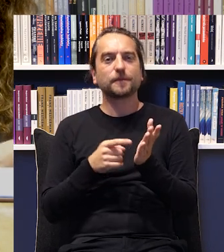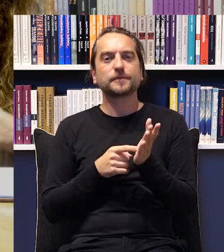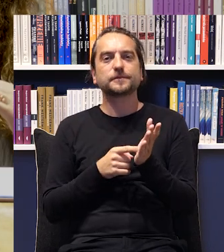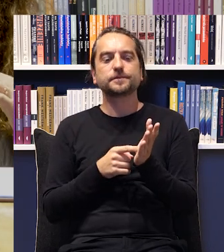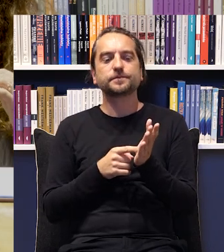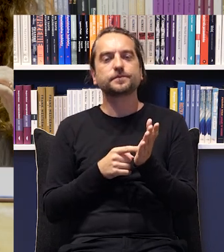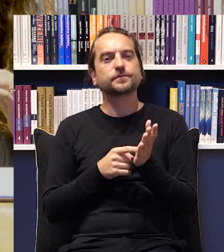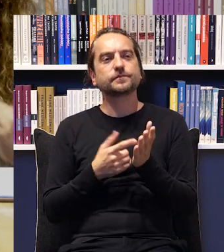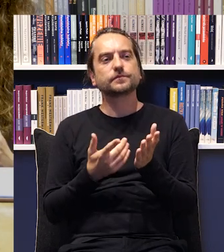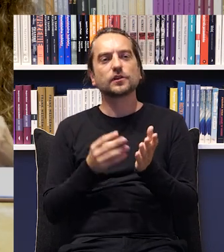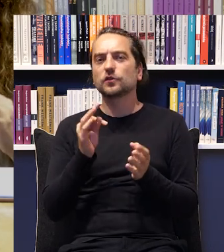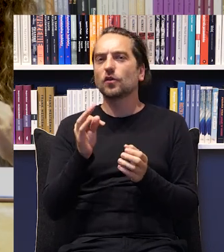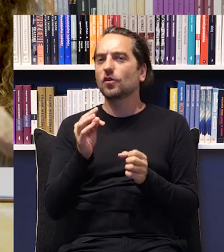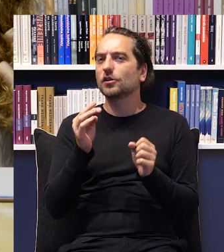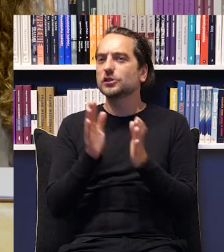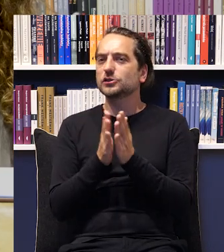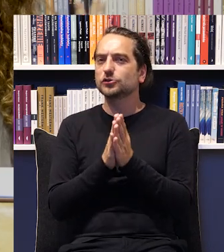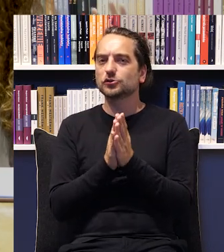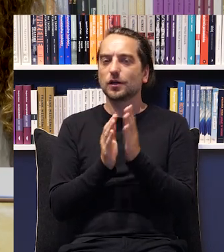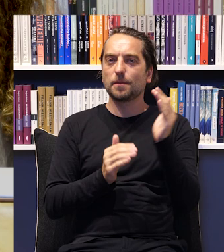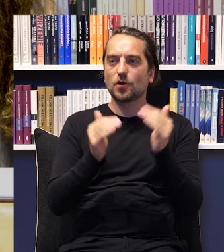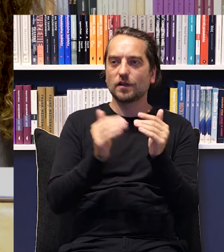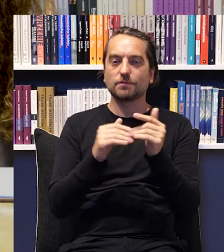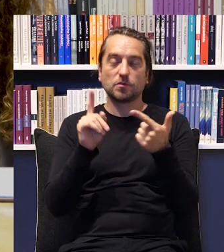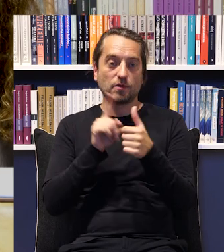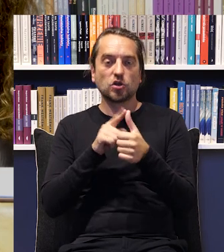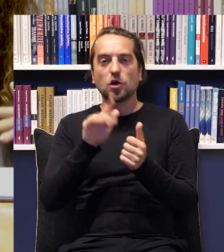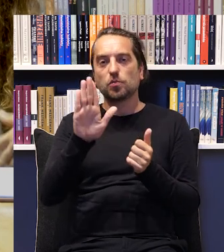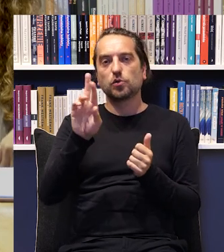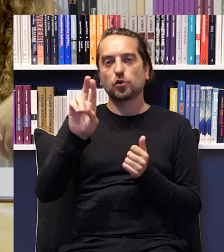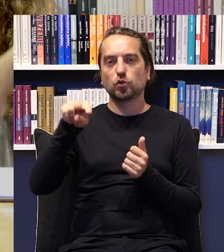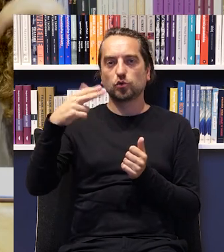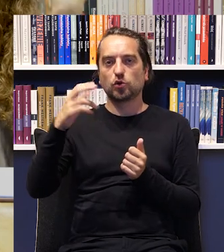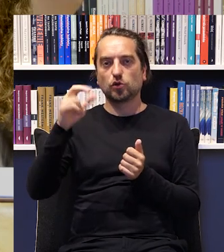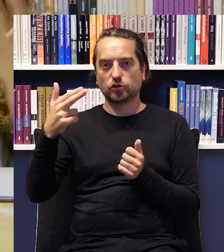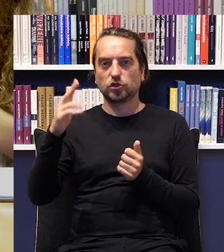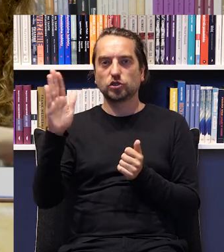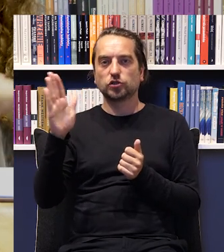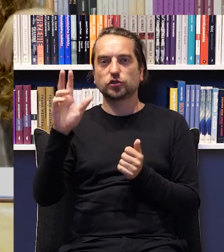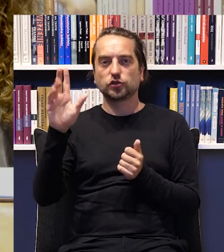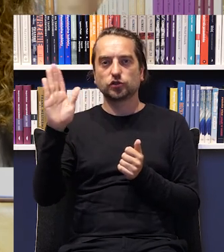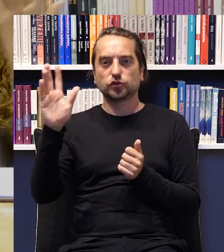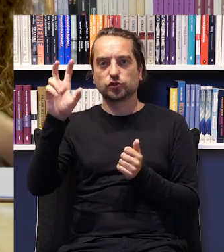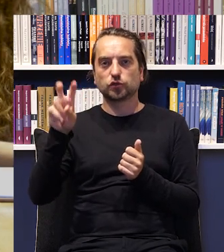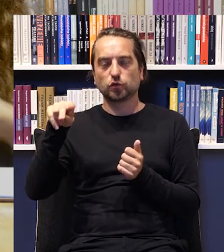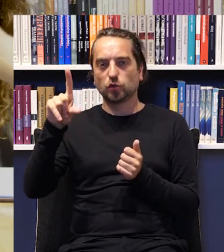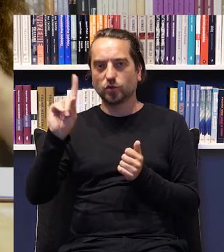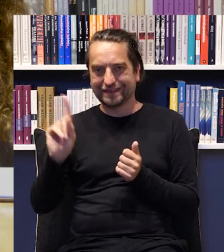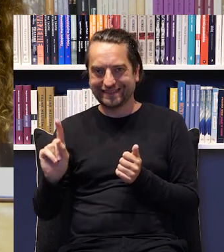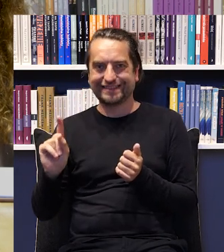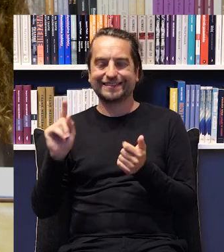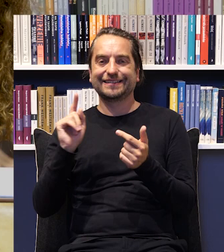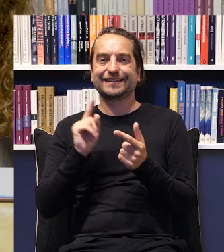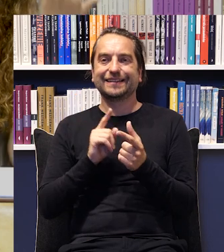bo twoją książkę porównano zarówno do Brunona Schulza, co ja rozumiem na przykład w tych opisach upału, właśnie ten onirizm